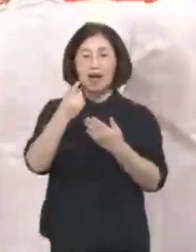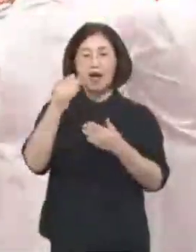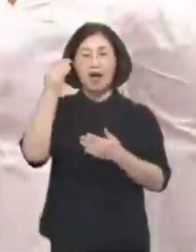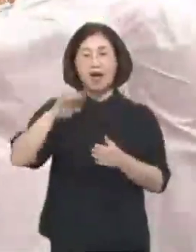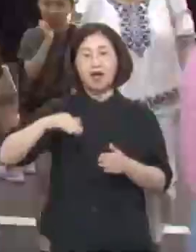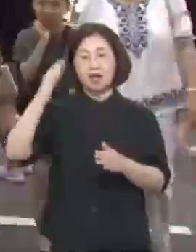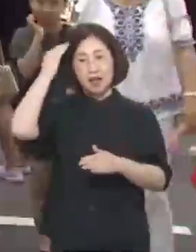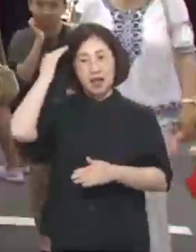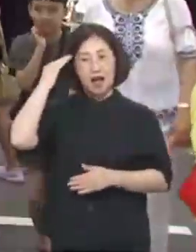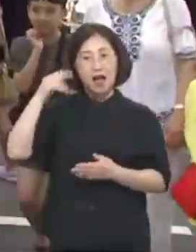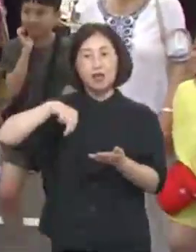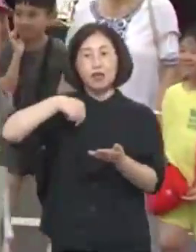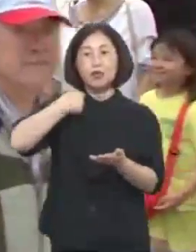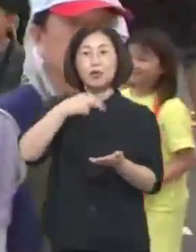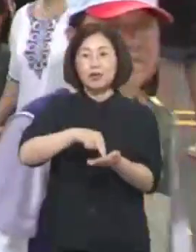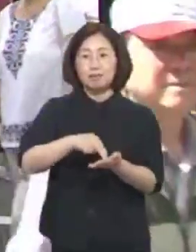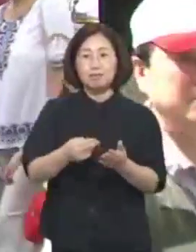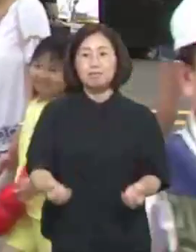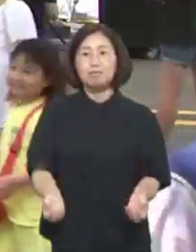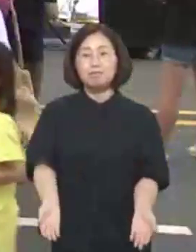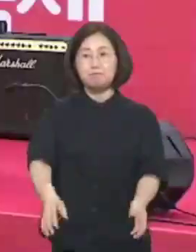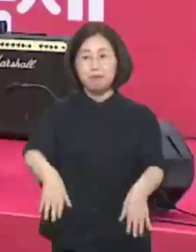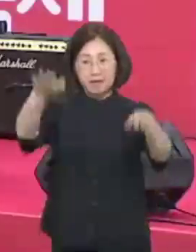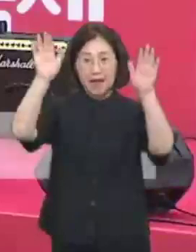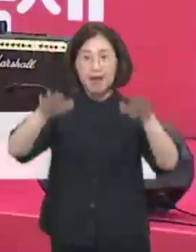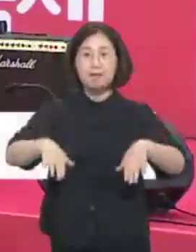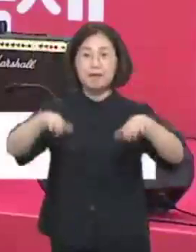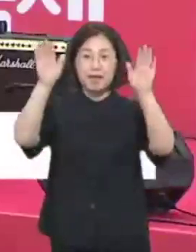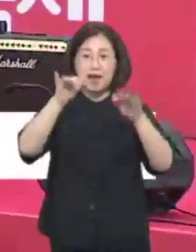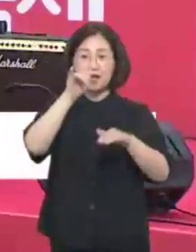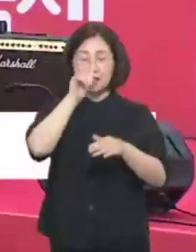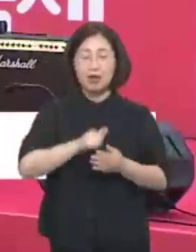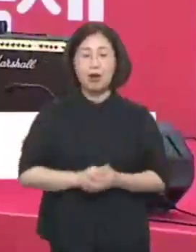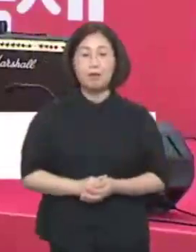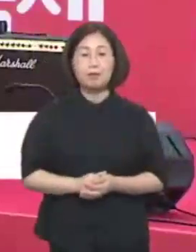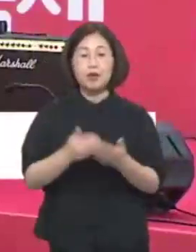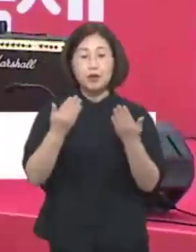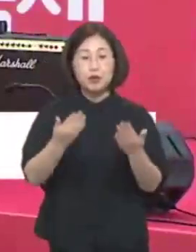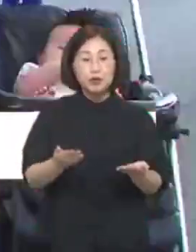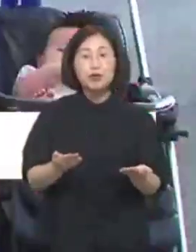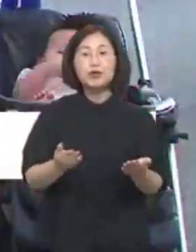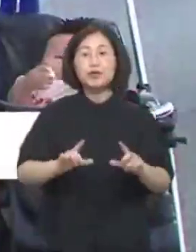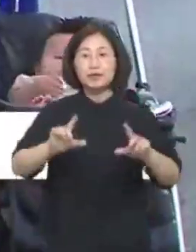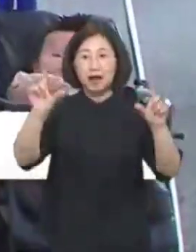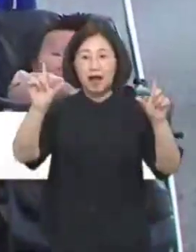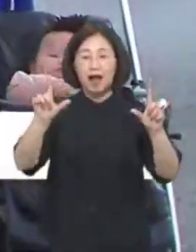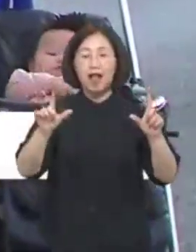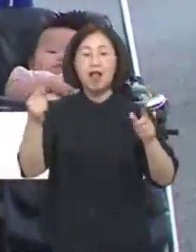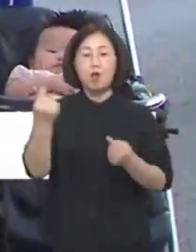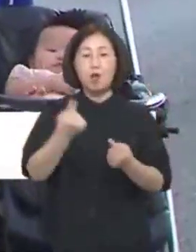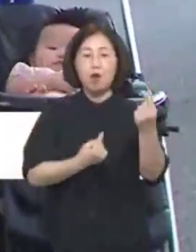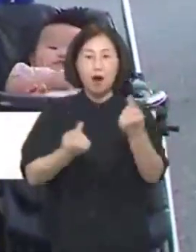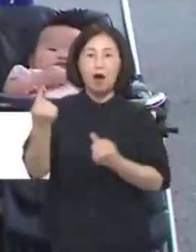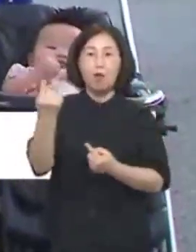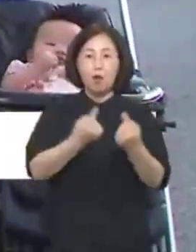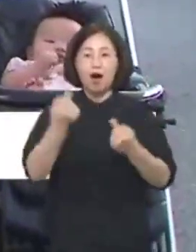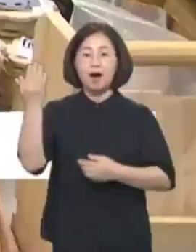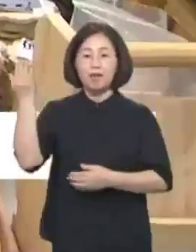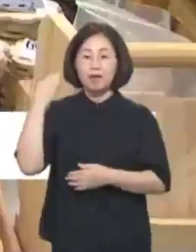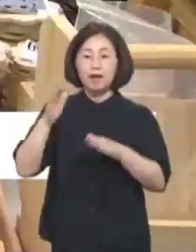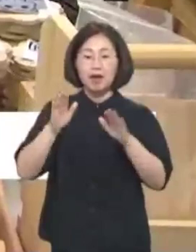외쳤습니다. 축제장에는 휴일을 맞아 가족 단위의 관람객들이 많이 찾아 과거와 현재, 미래가 연결된 축제장에서